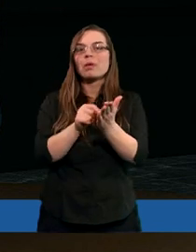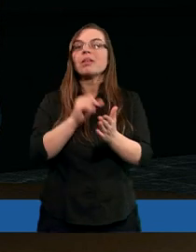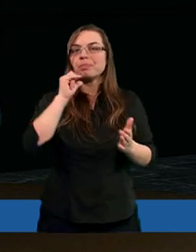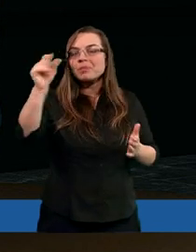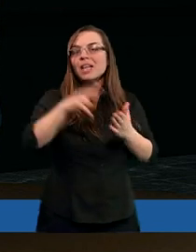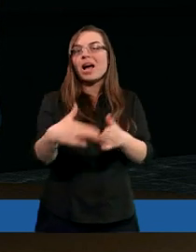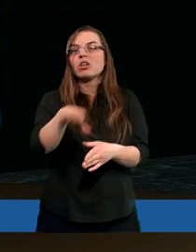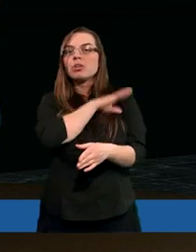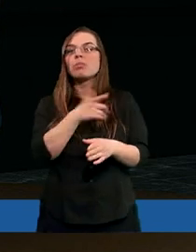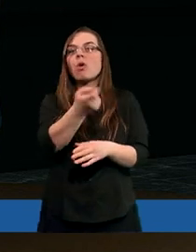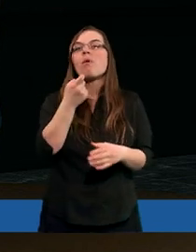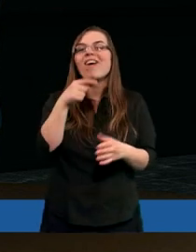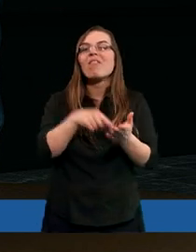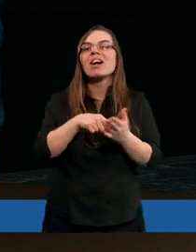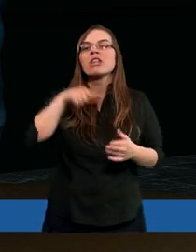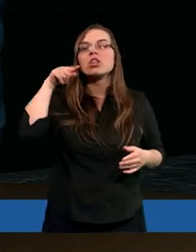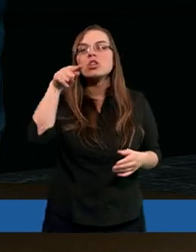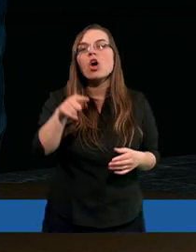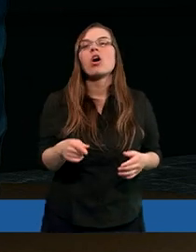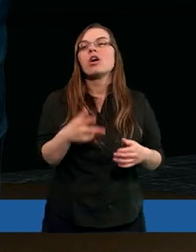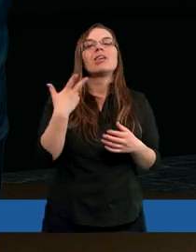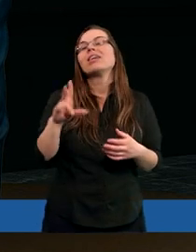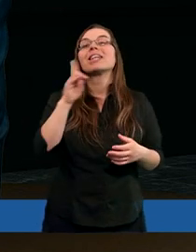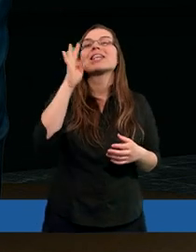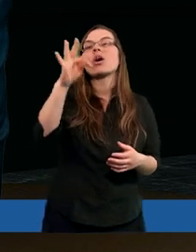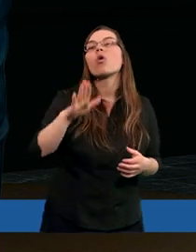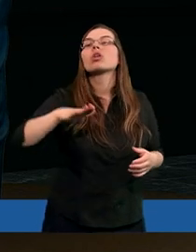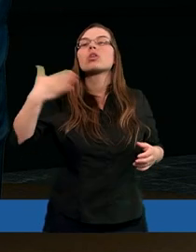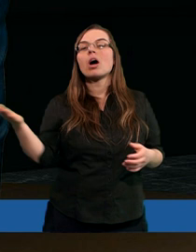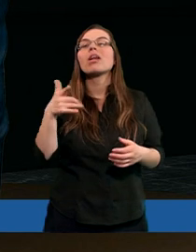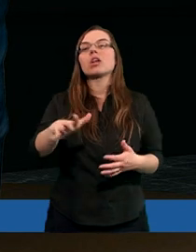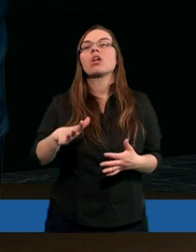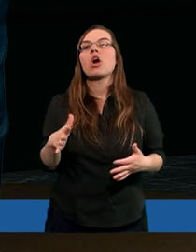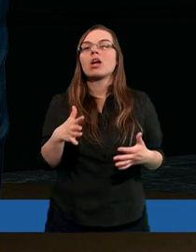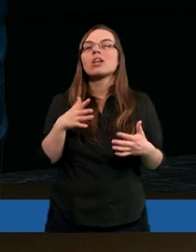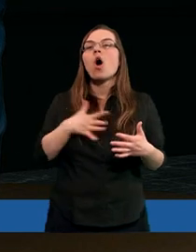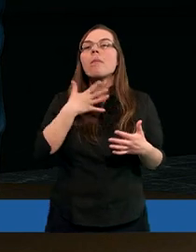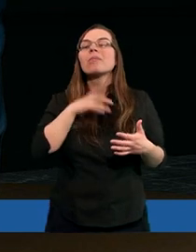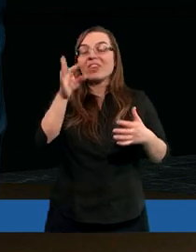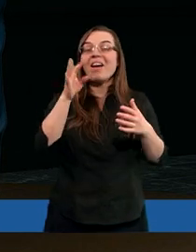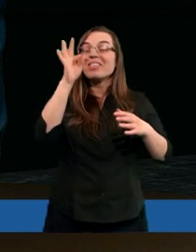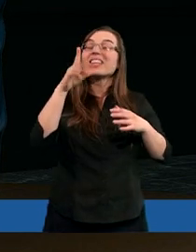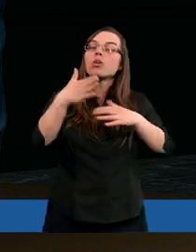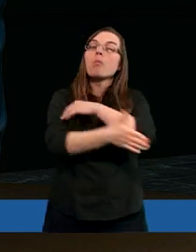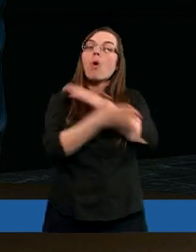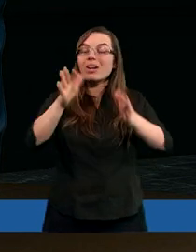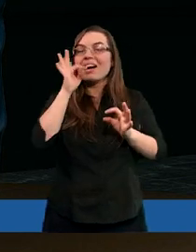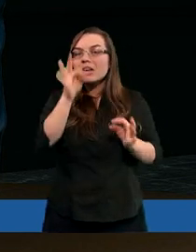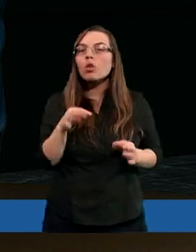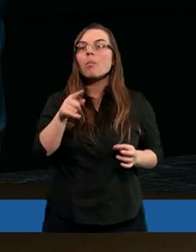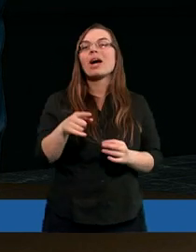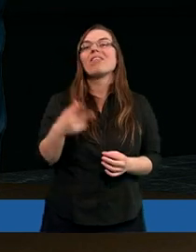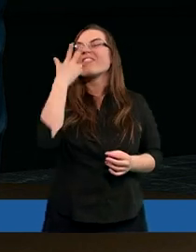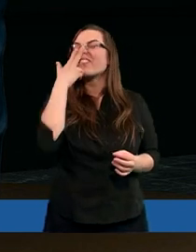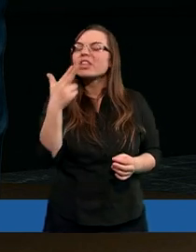iść na śmierć, to było właśnie zdecydowane z jego strony. Bo bardzo zdecydowana postawa. I tu